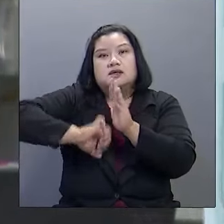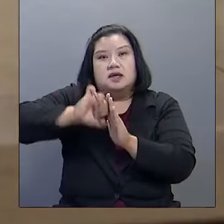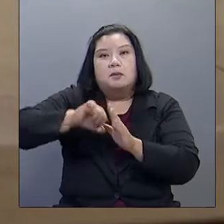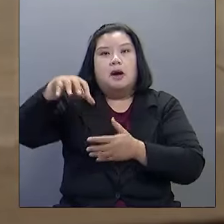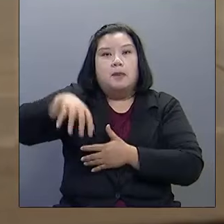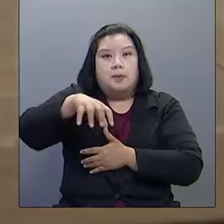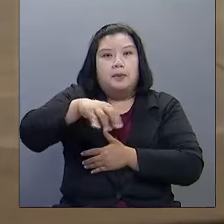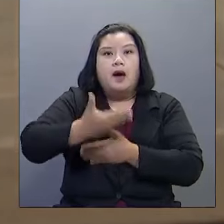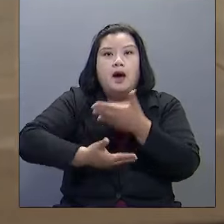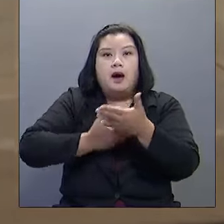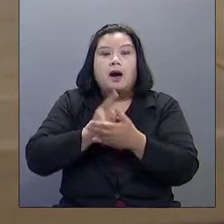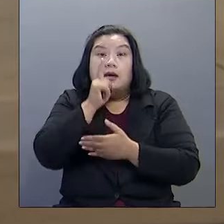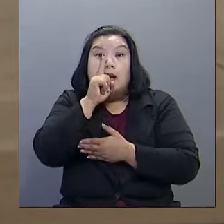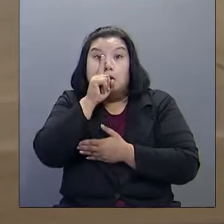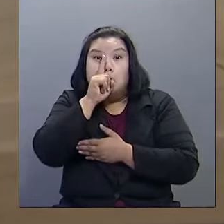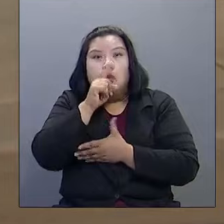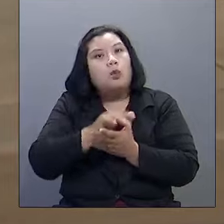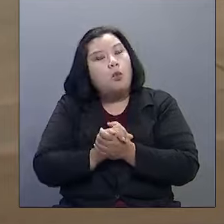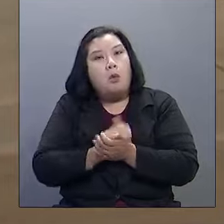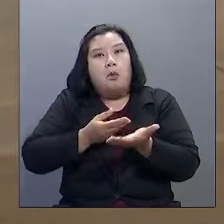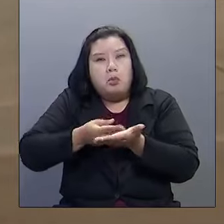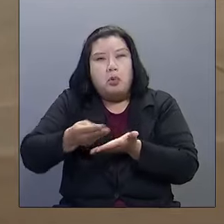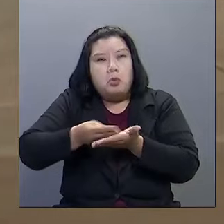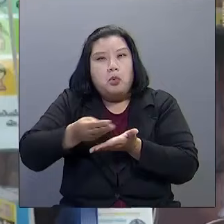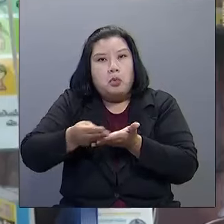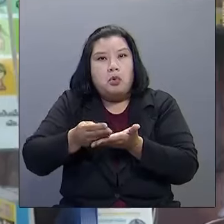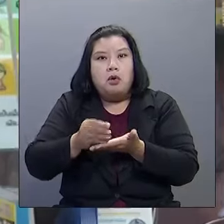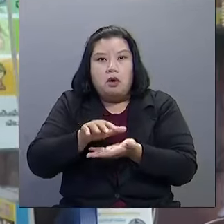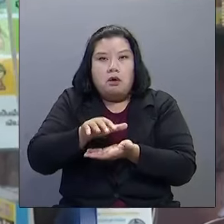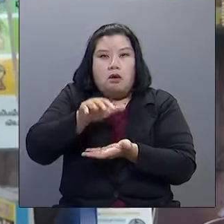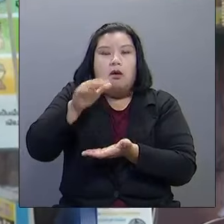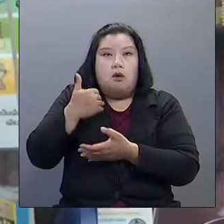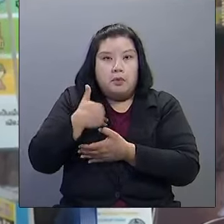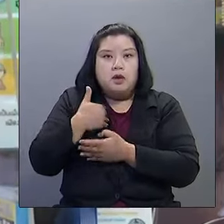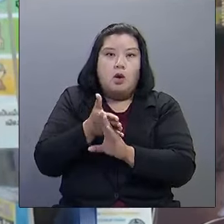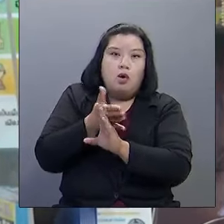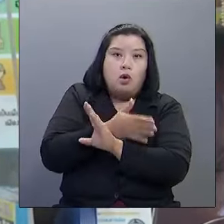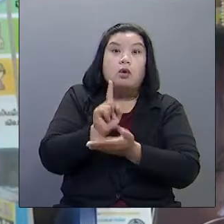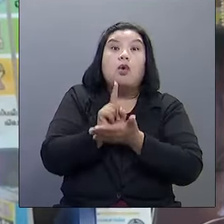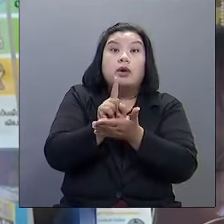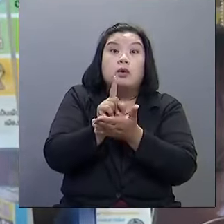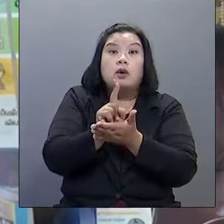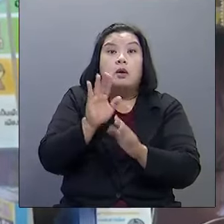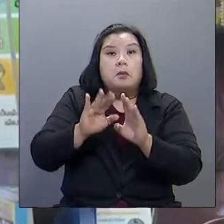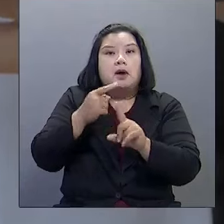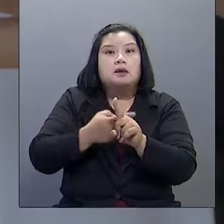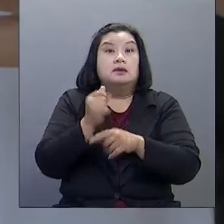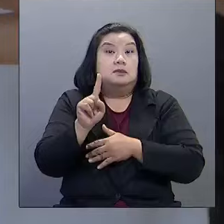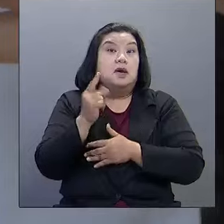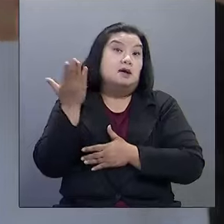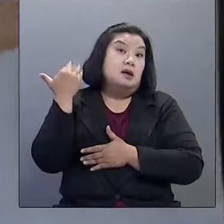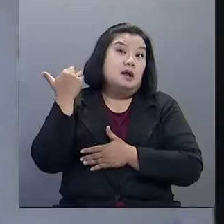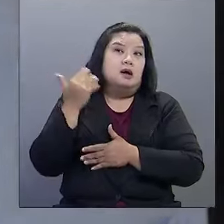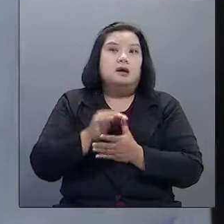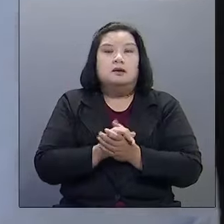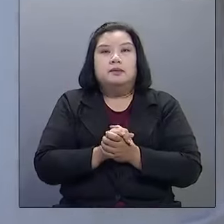ชุดตรวจ atkมากกว่าเดิมหลายเท่าตัวเมื่อเทียบกับช่วงก่อนเทศกาลลอยลอยกระทงเมื่อเดือนพฤศจิกายนที่ผ่าน